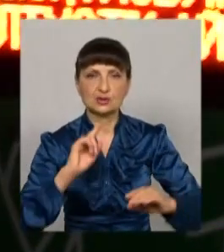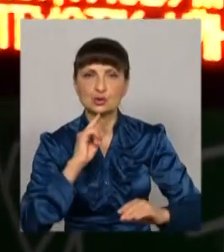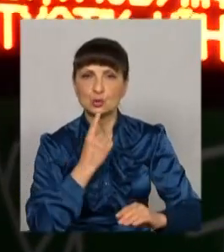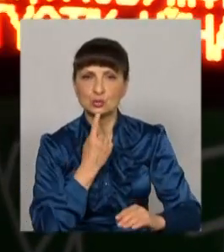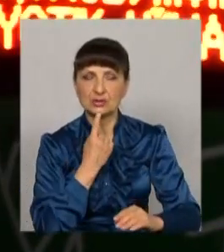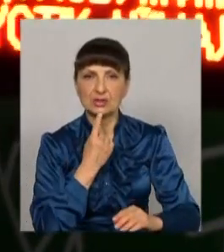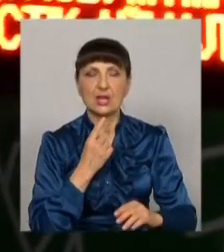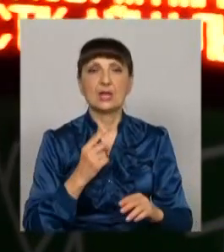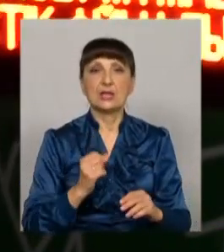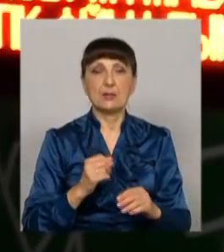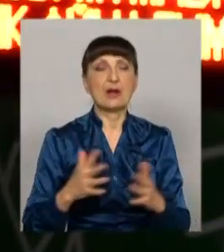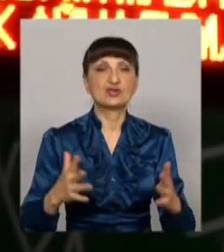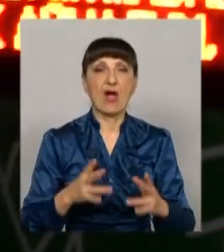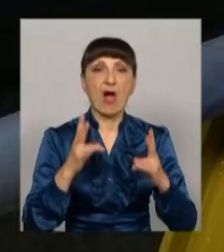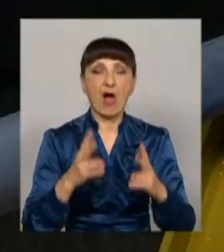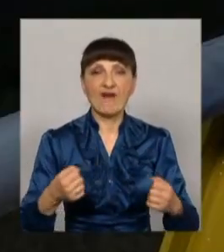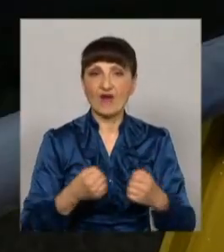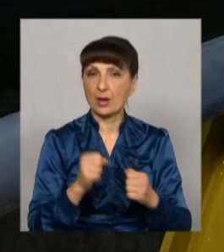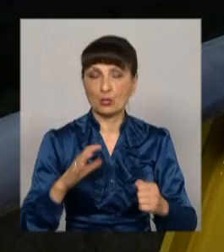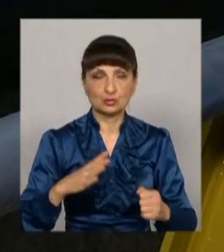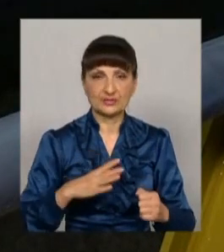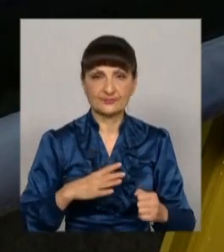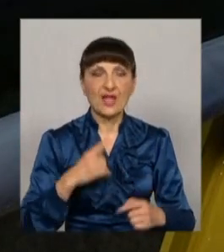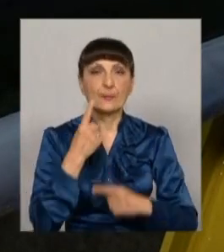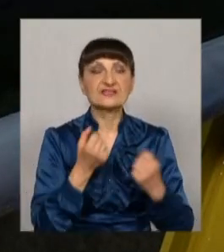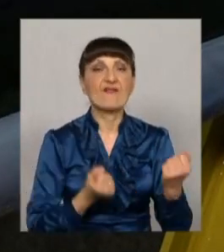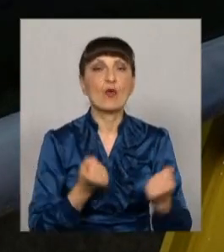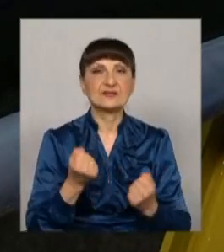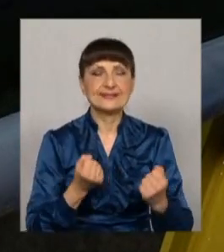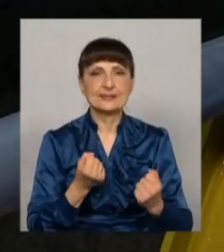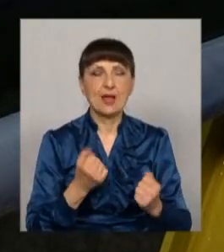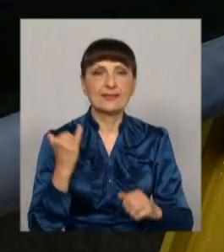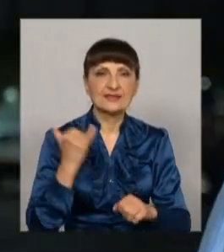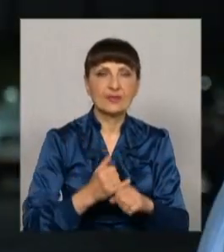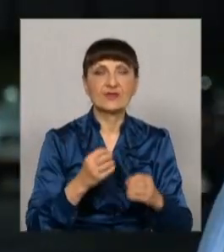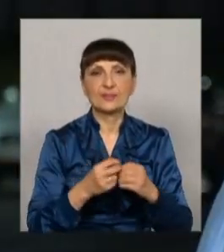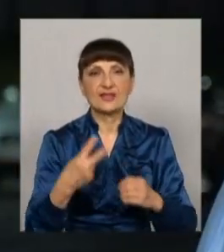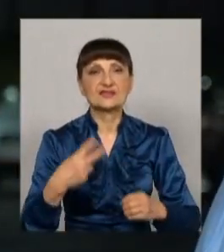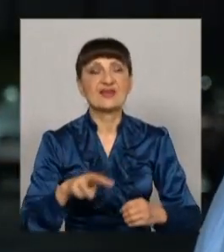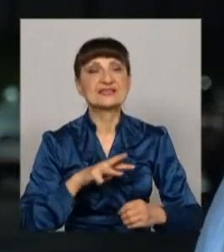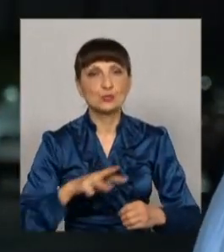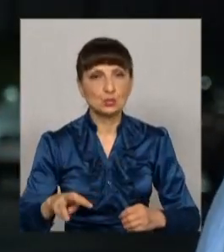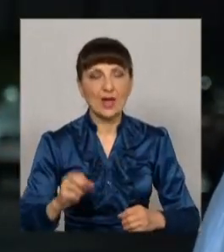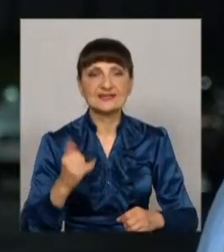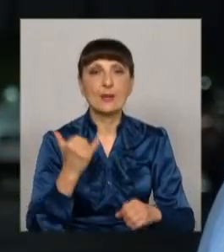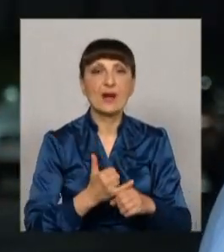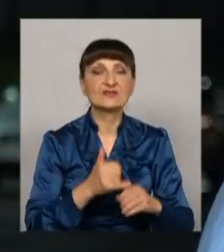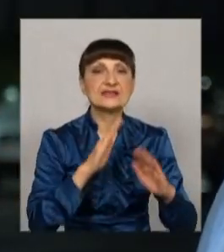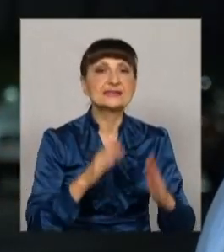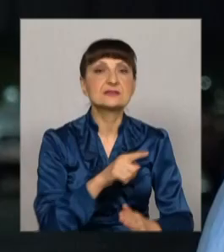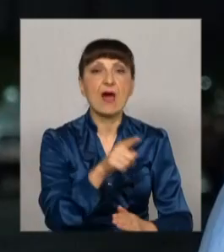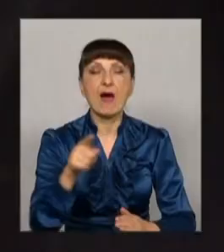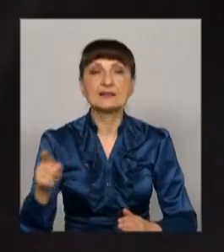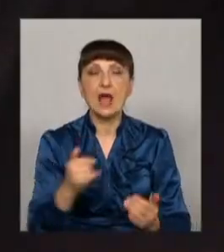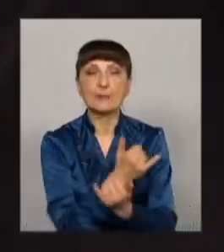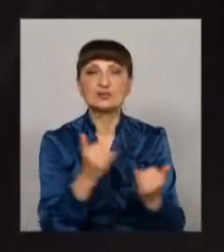создает большую аварийную ситуацию. По словам водителей, на заправку уходит 15-20 минут, а заправочных станций, где